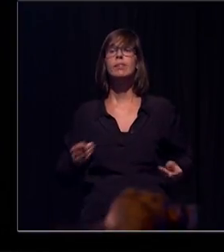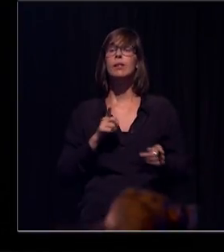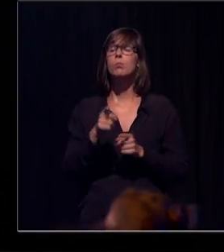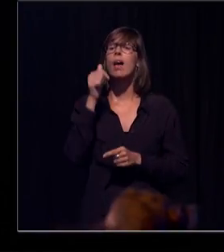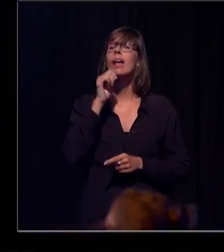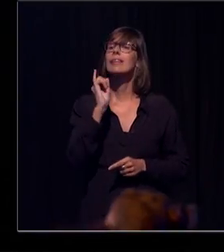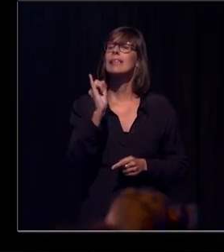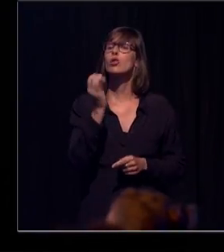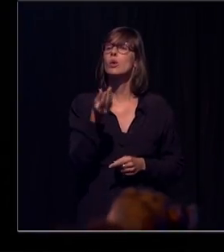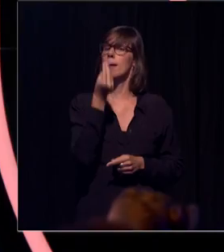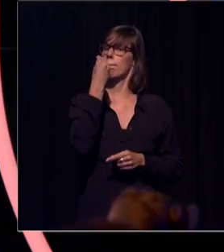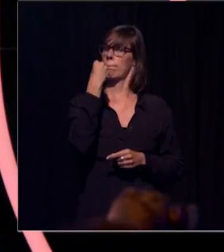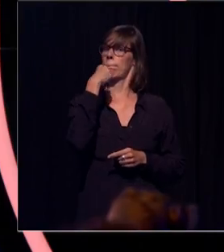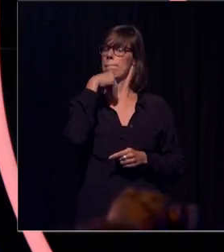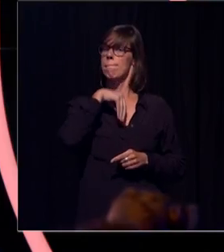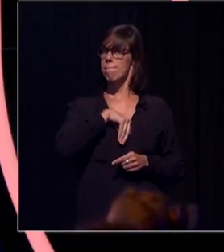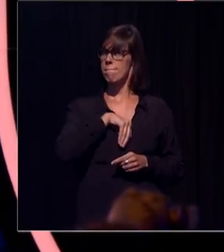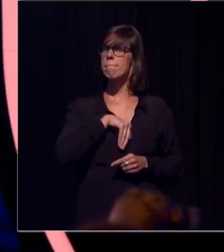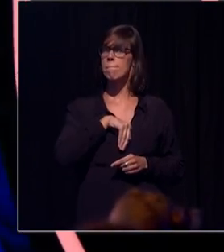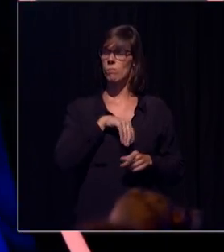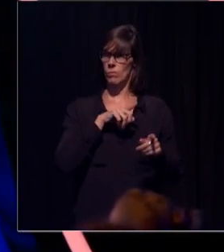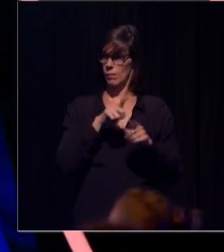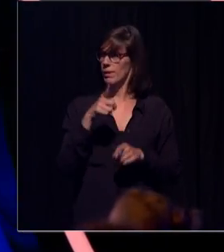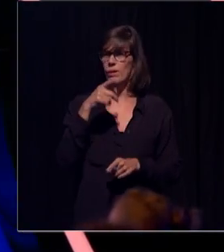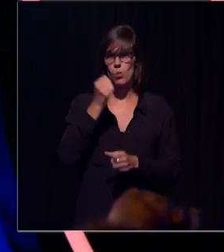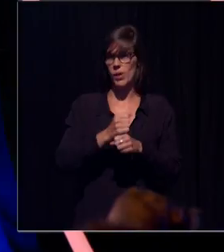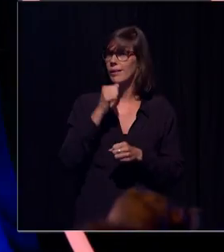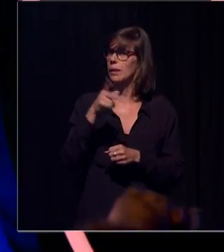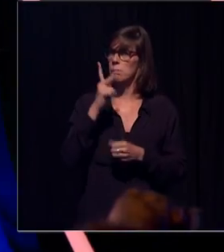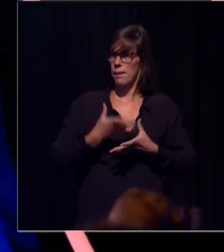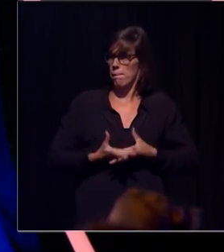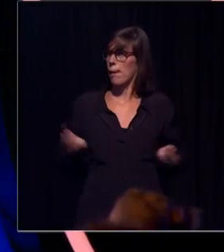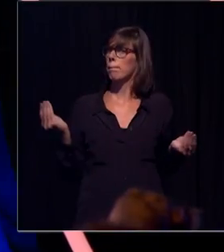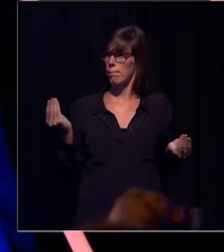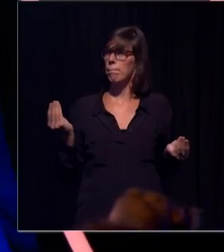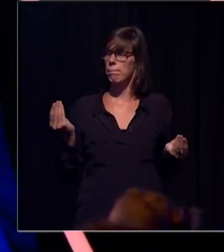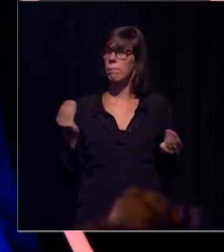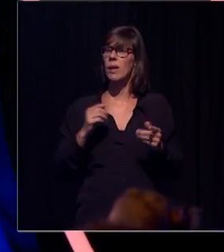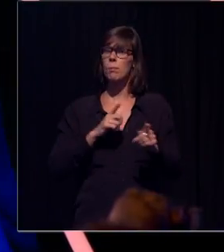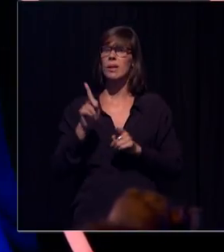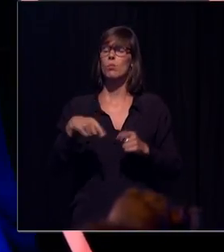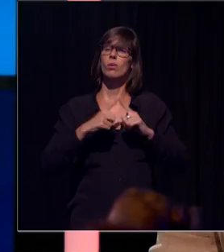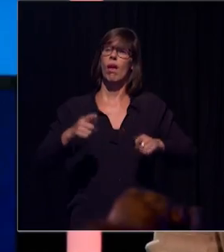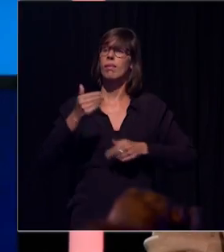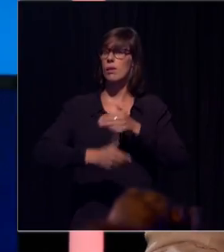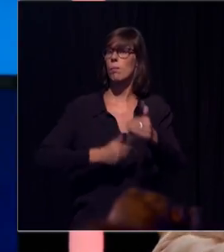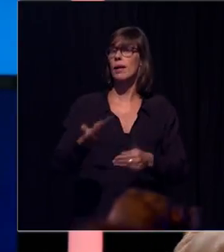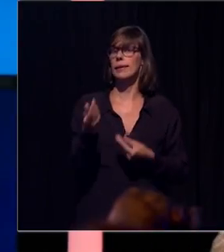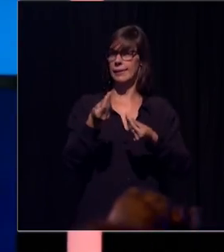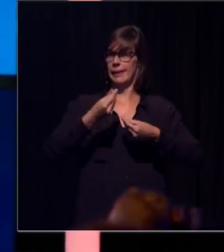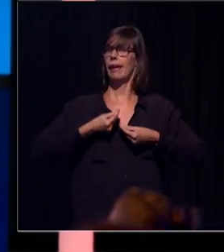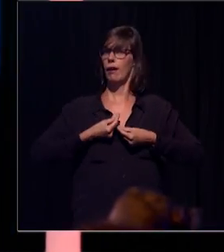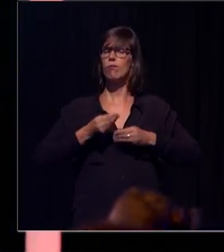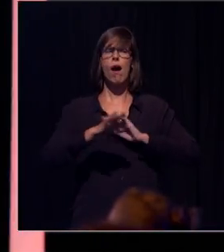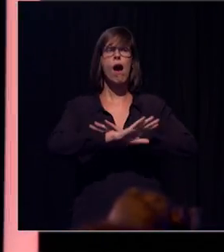je verteert die eiwitten. En dus wanneer je insuline langs de mond zou innemen, dan gaat die insuline niet meer werken. En dus